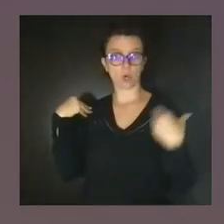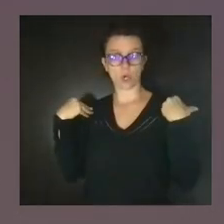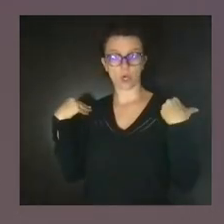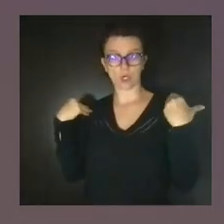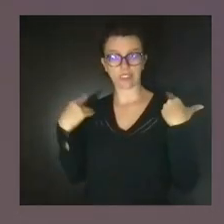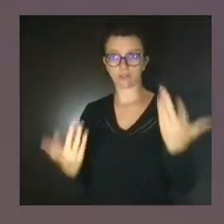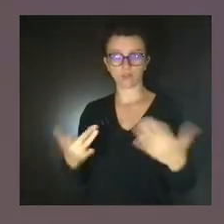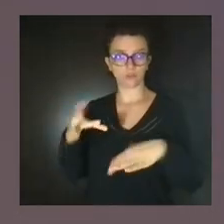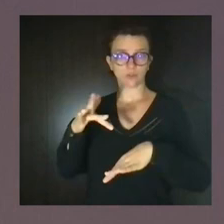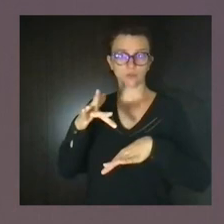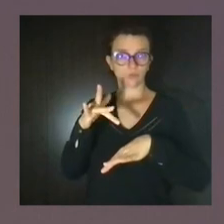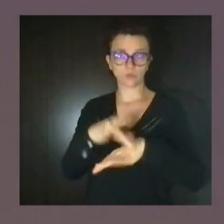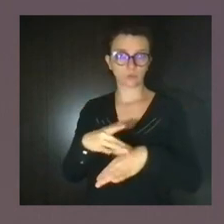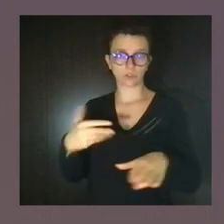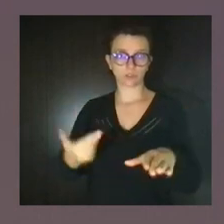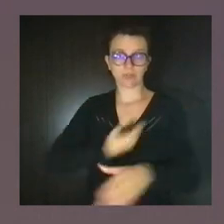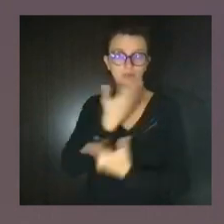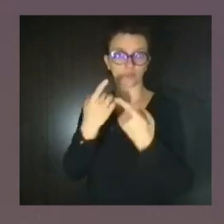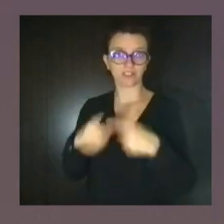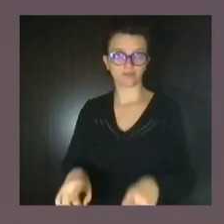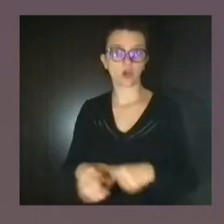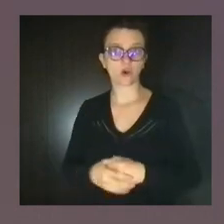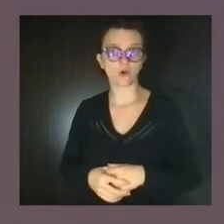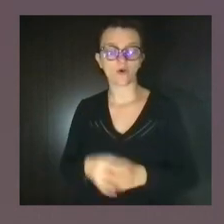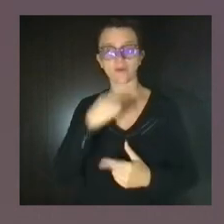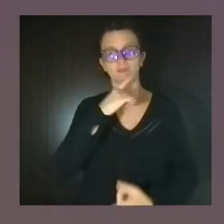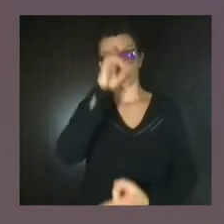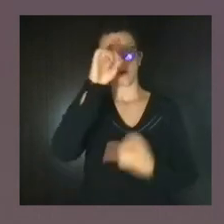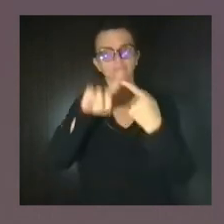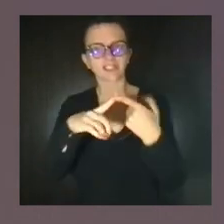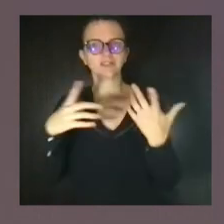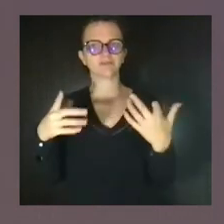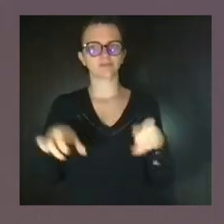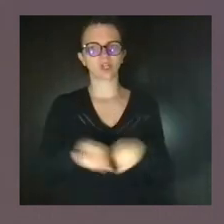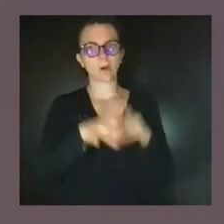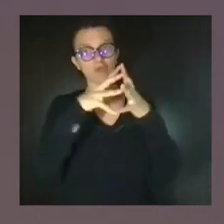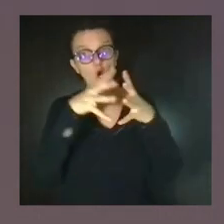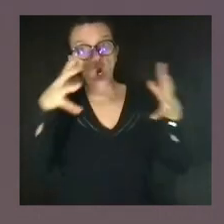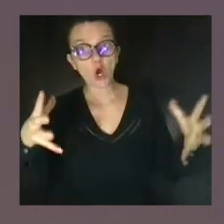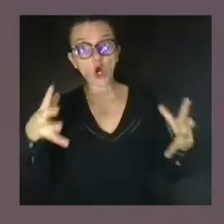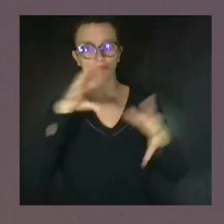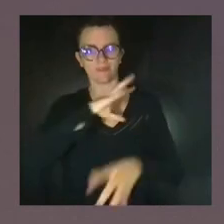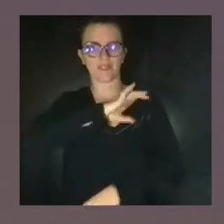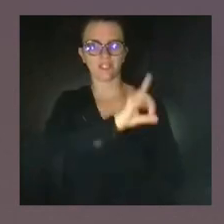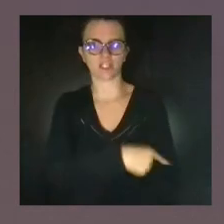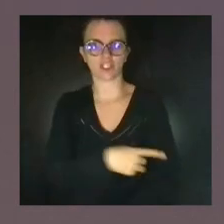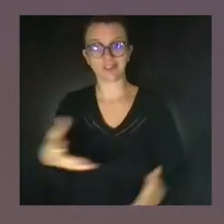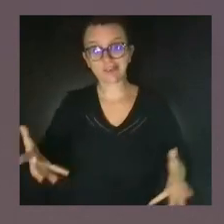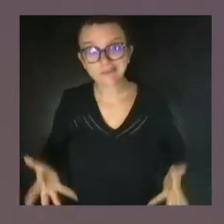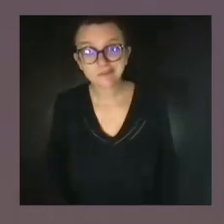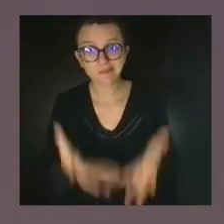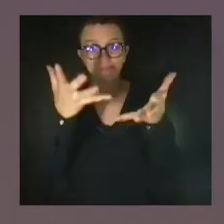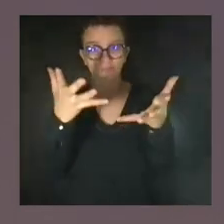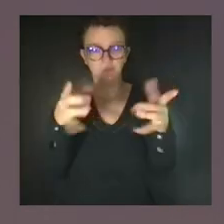en situation de handicap. Et donc l'objectif, c'est de pouvoir créer cette grande énergie, cette grande stimulation et bien sûr